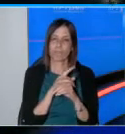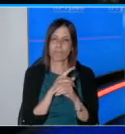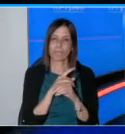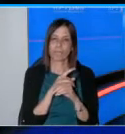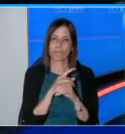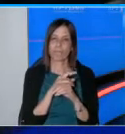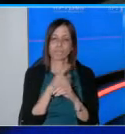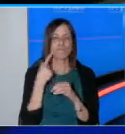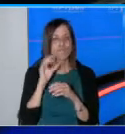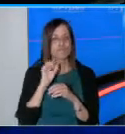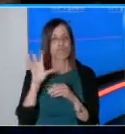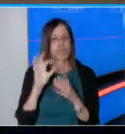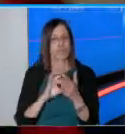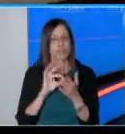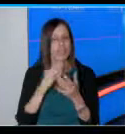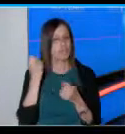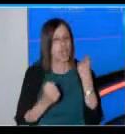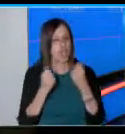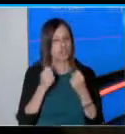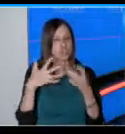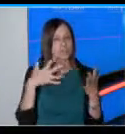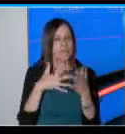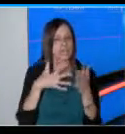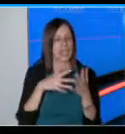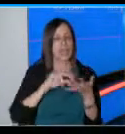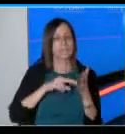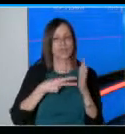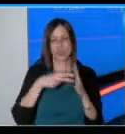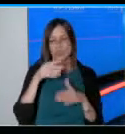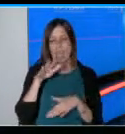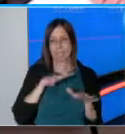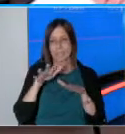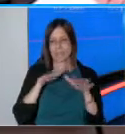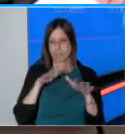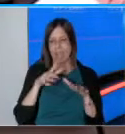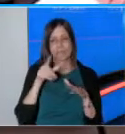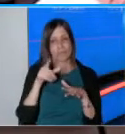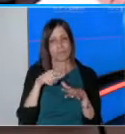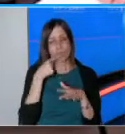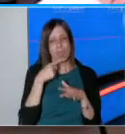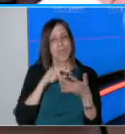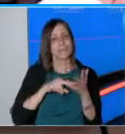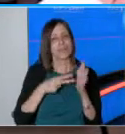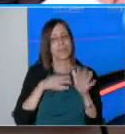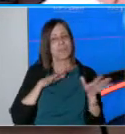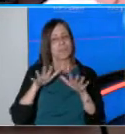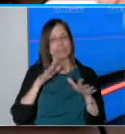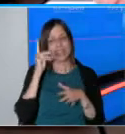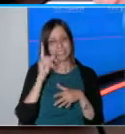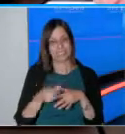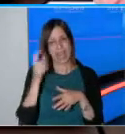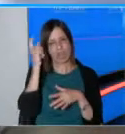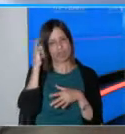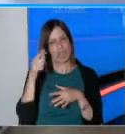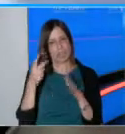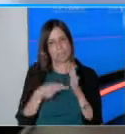הוציא מכתב מאוד מאוד קשה, שבו הוא מבקר את מדיניות הממשלה, והם בעצם אומרים שהמדיניות הממשלה צריך לחשוב